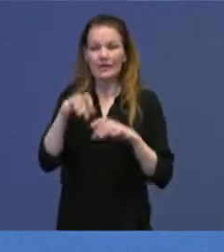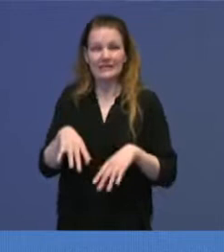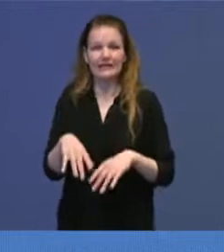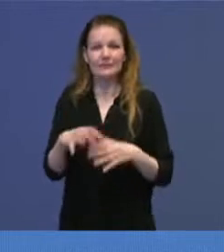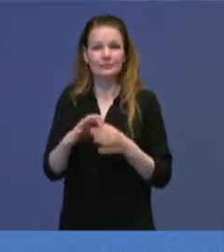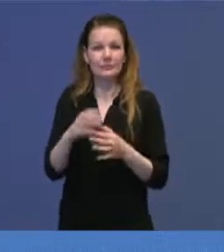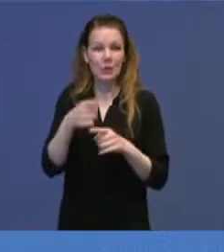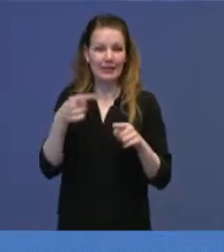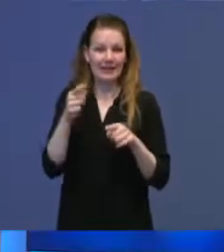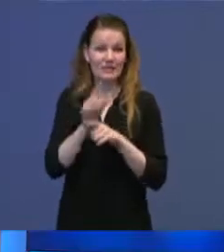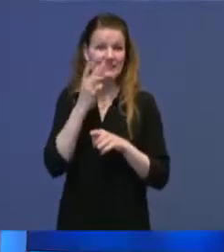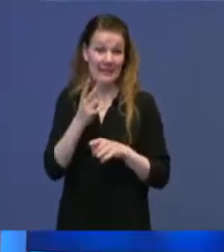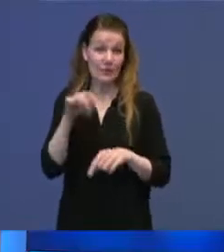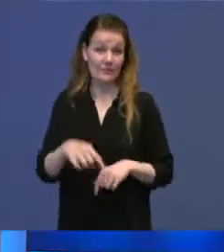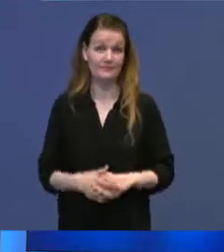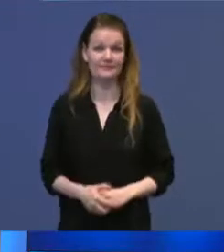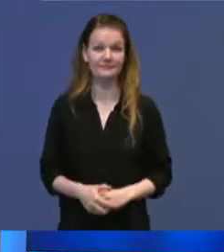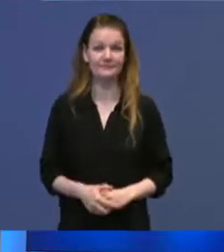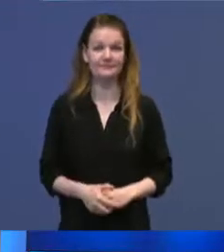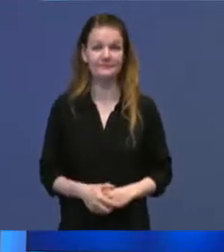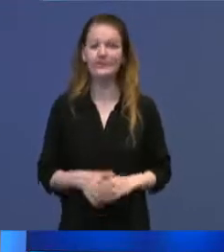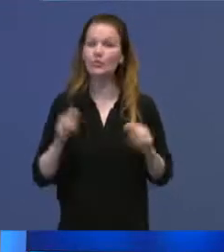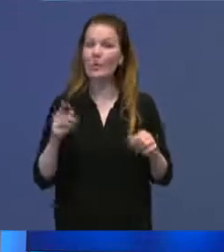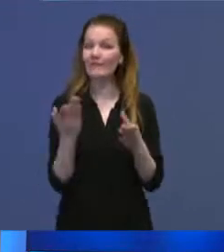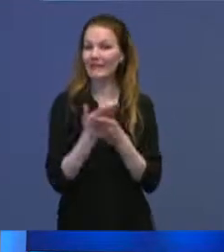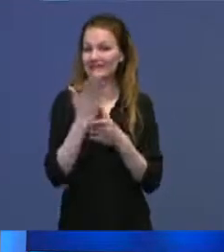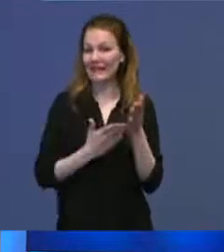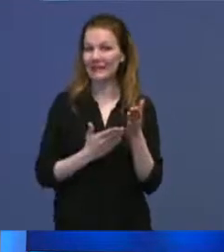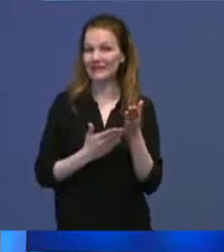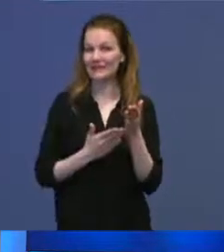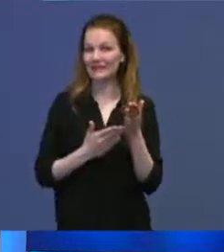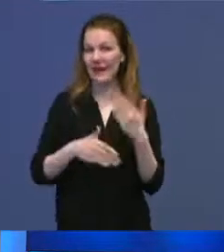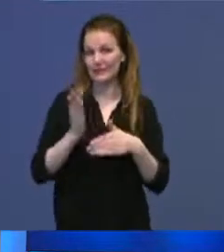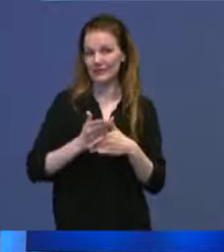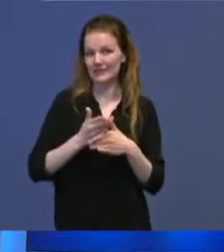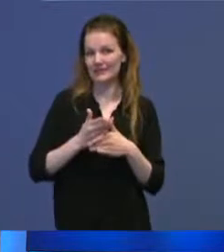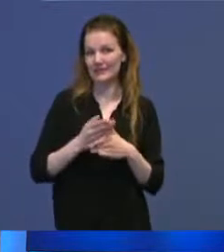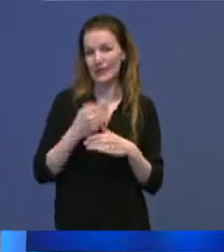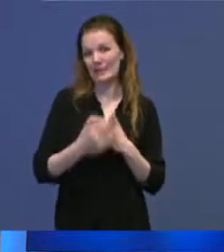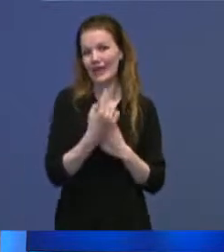Da denne felles delen av pressekonferansen over, og vi går over til en-til-en-intervjuer.